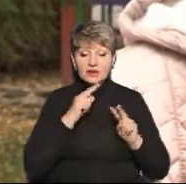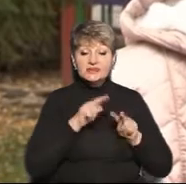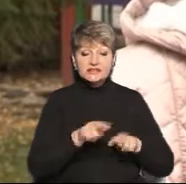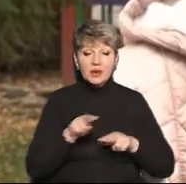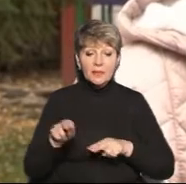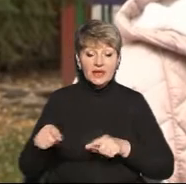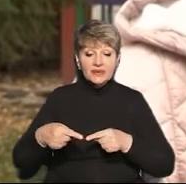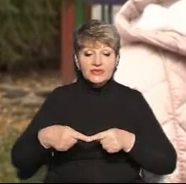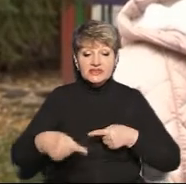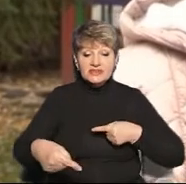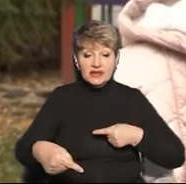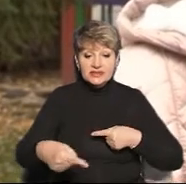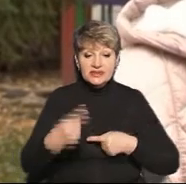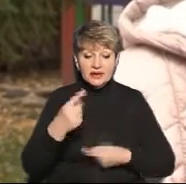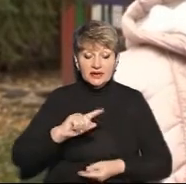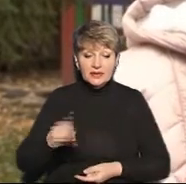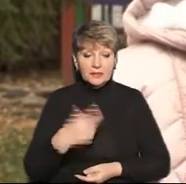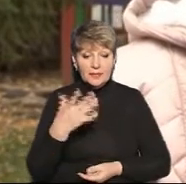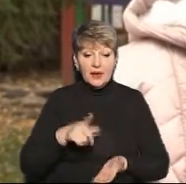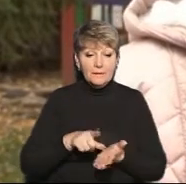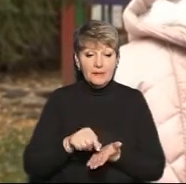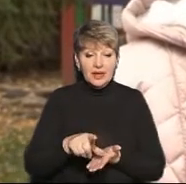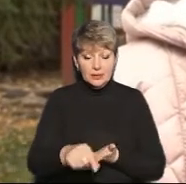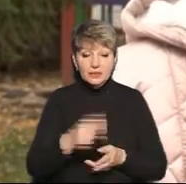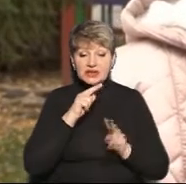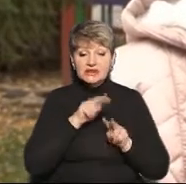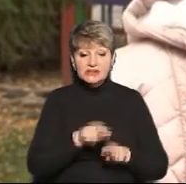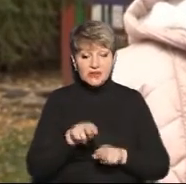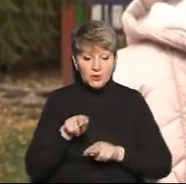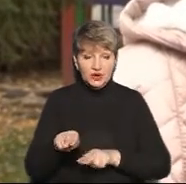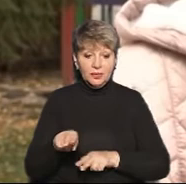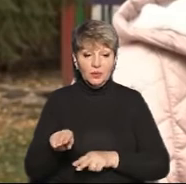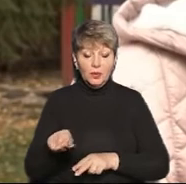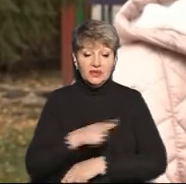Дотримуємося дистанції 1,5-метрової, дотримуємося